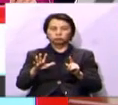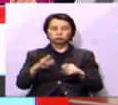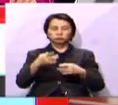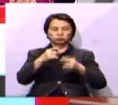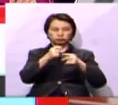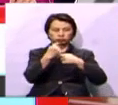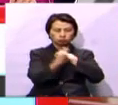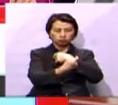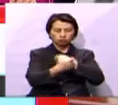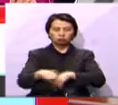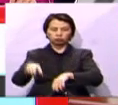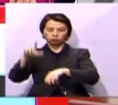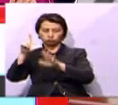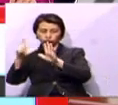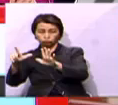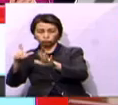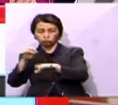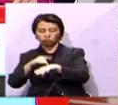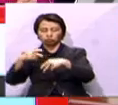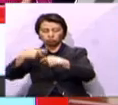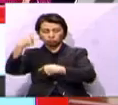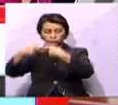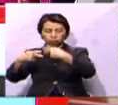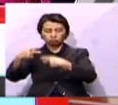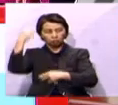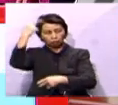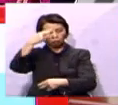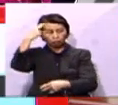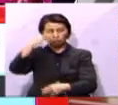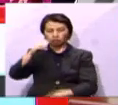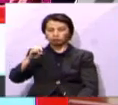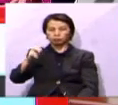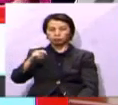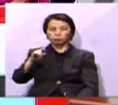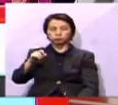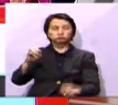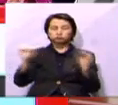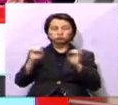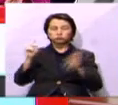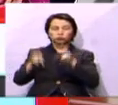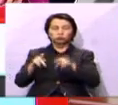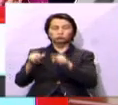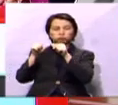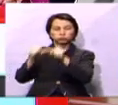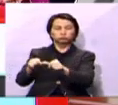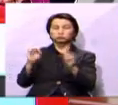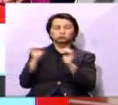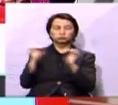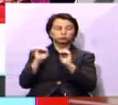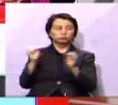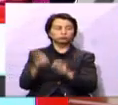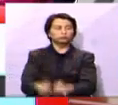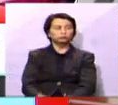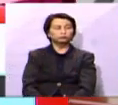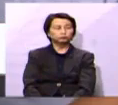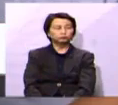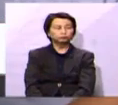Bersatu dan 7 unit di Rumah Pangsa Haji Manan masih tidak berpenghuni.